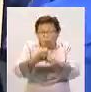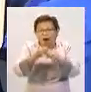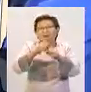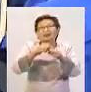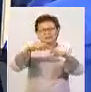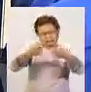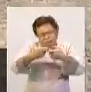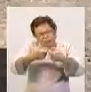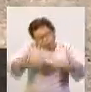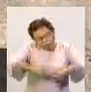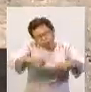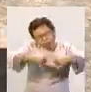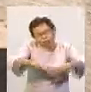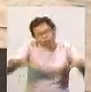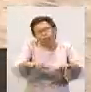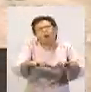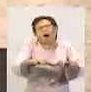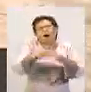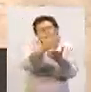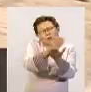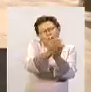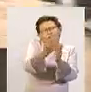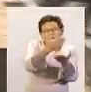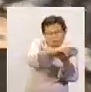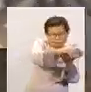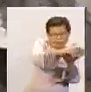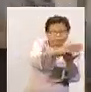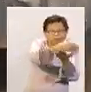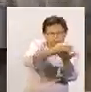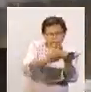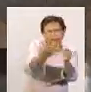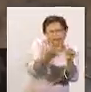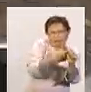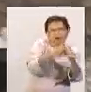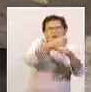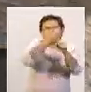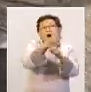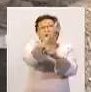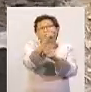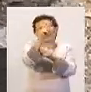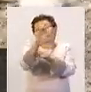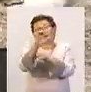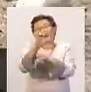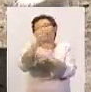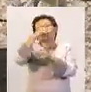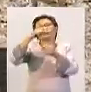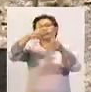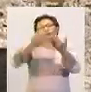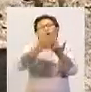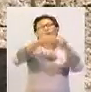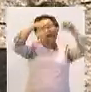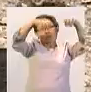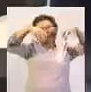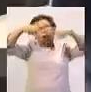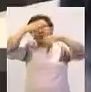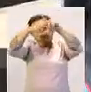ini dibangunkan secara berfasa. Fasa pertama adalah bagi membangunkan Vortex Hidro bagi kemudahan elektrik untuk